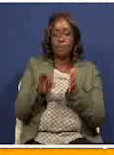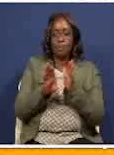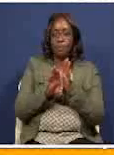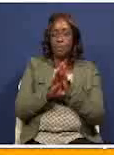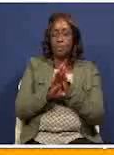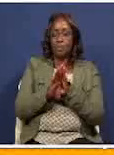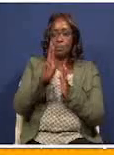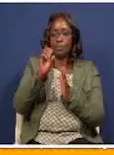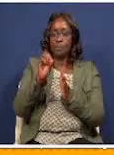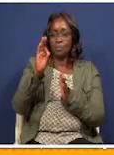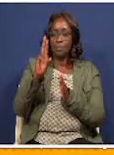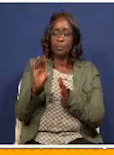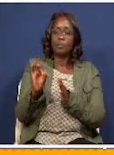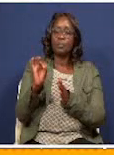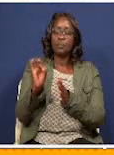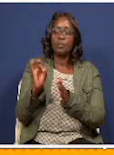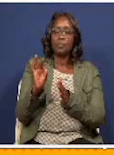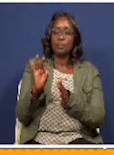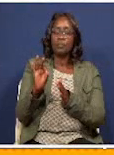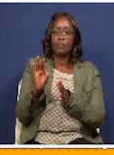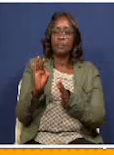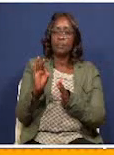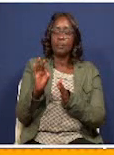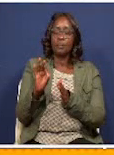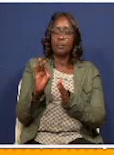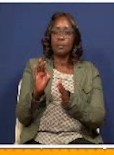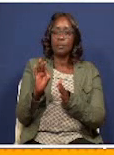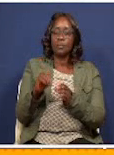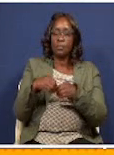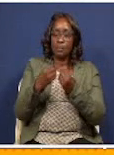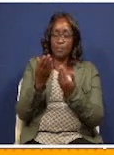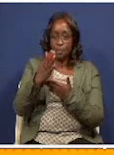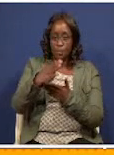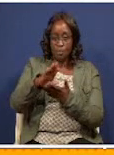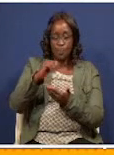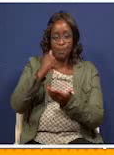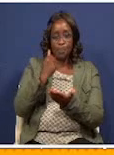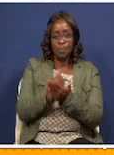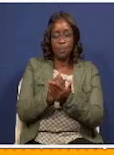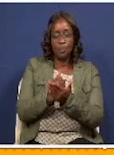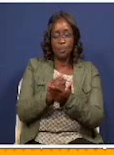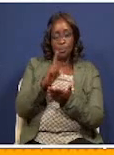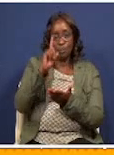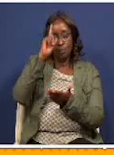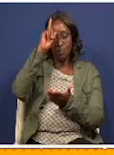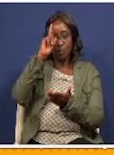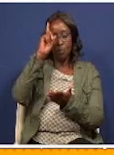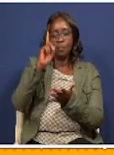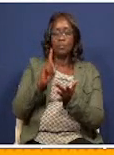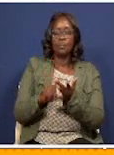Act 2023 ne gambare riketu ene mbunge nene obuchi ya mnene wa wadho kana Attorney